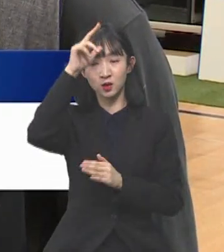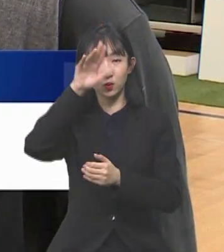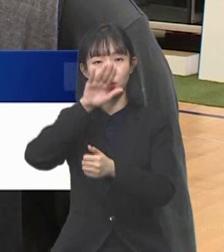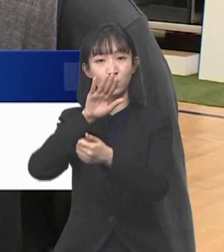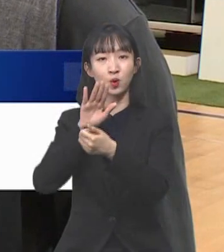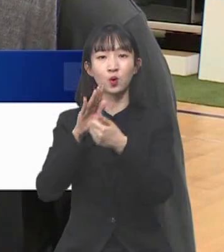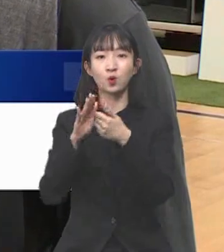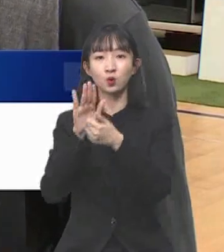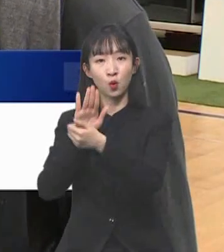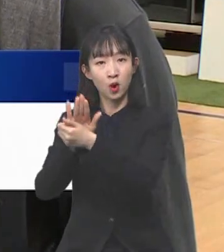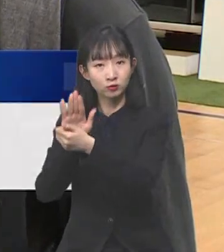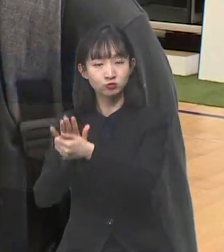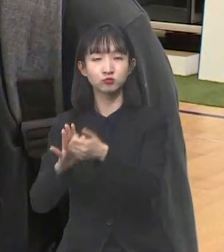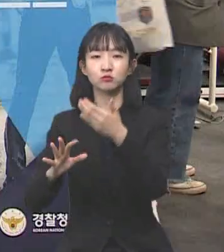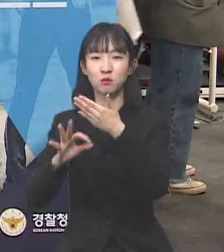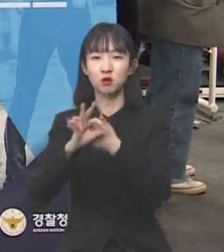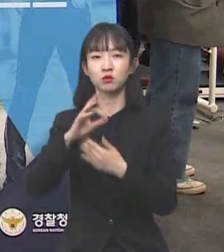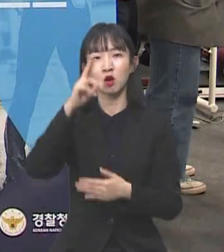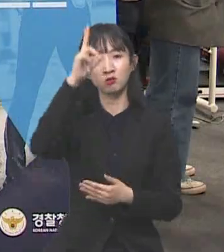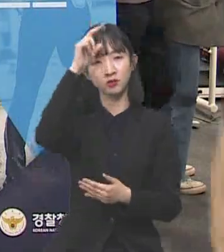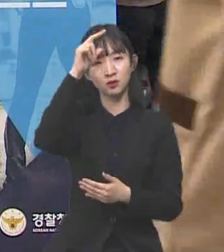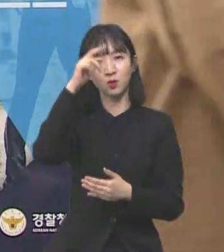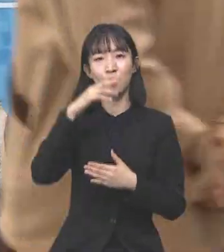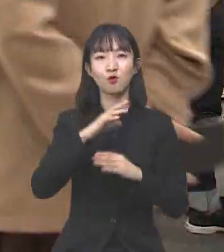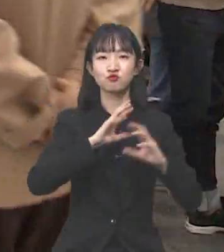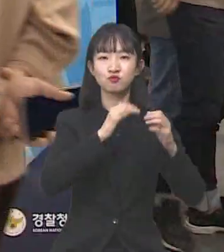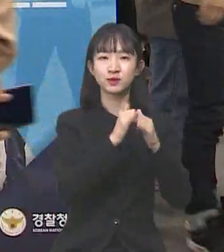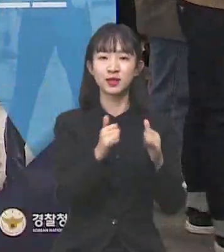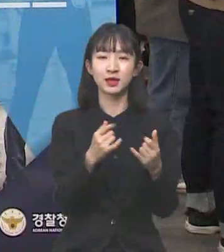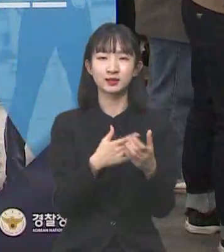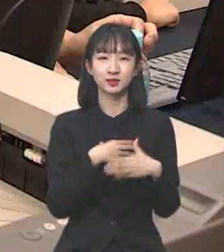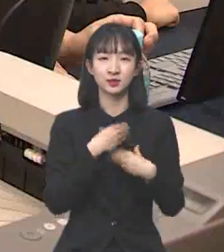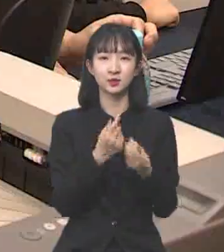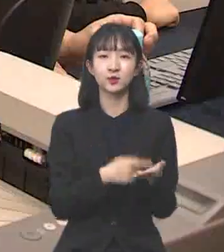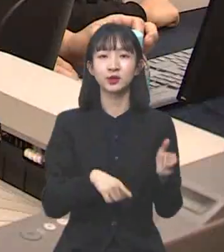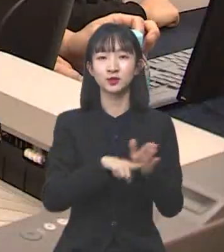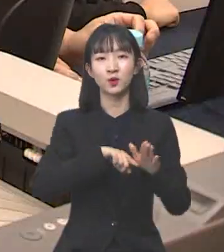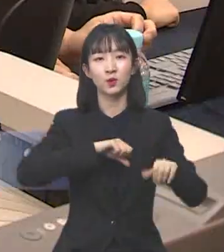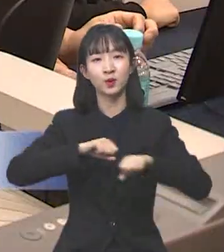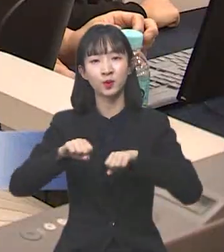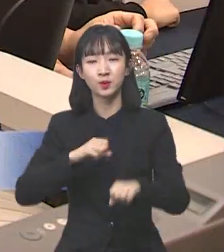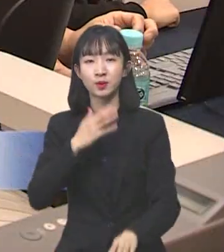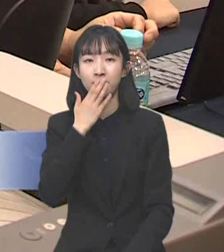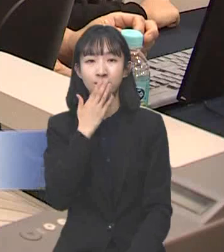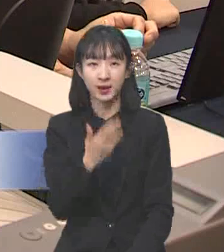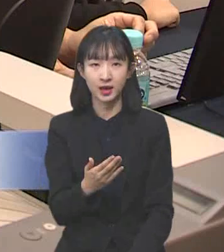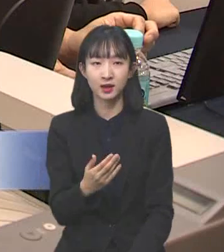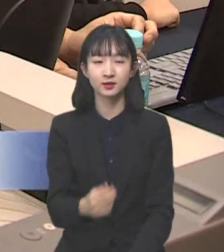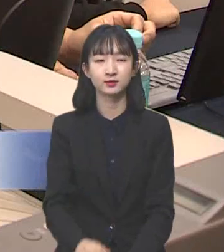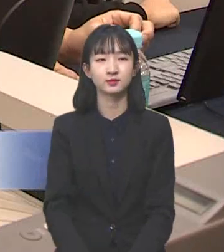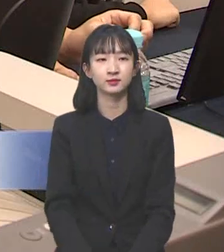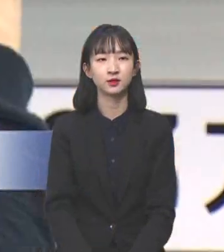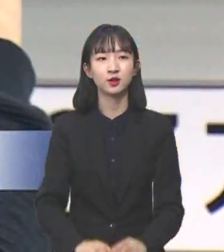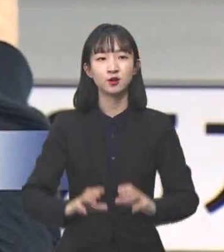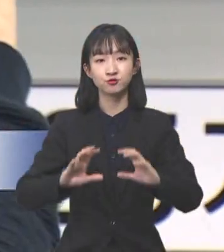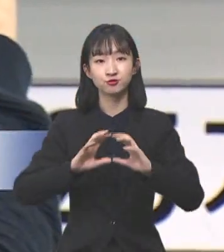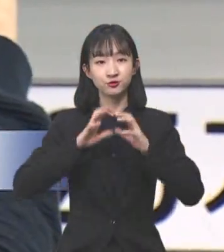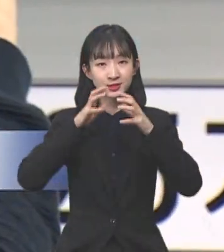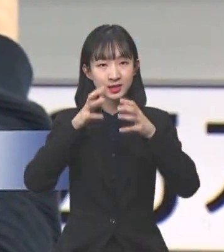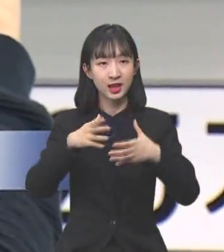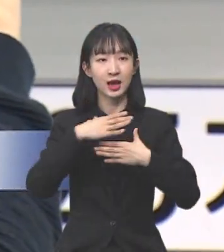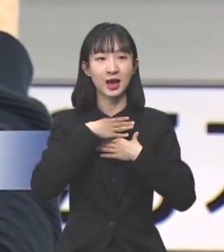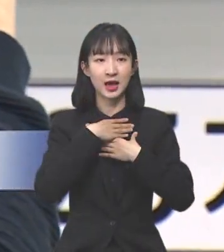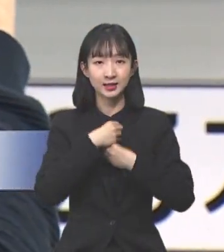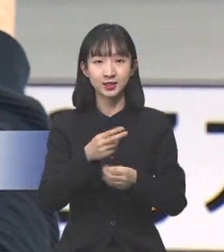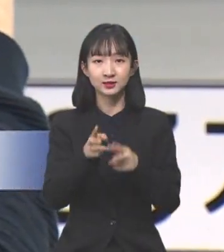데도 많은 도움이 될 거 라고 느꼈습니다 이번 행사는 국제 치아 산업 비즈니스 교류의 장이자 시민과 기업